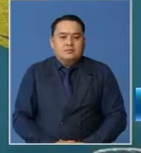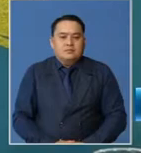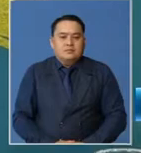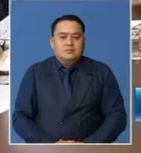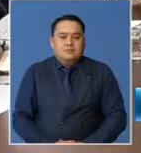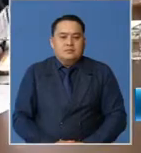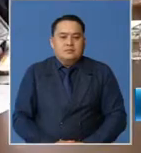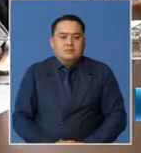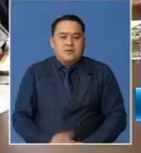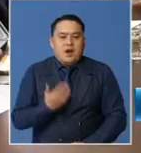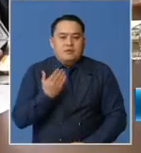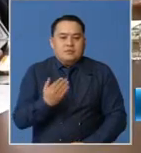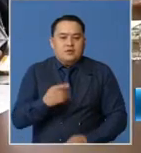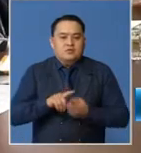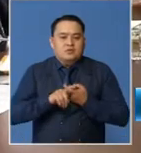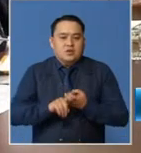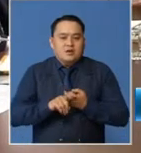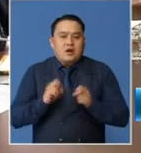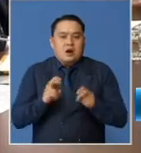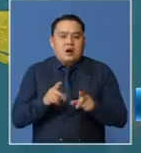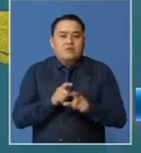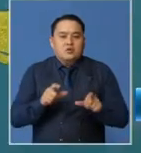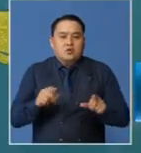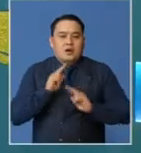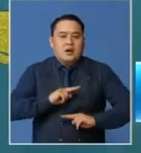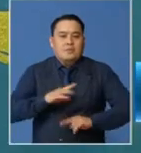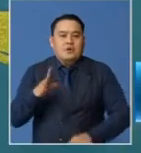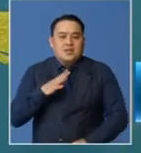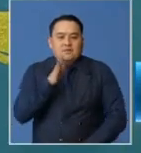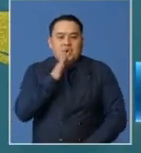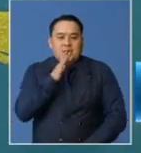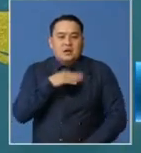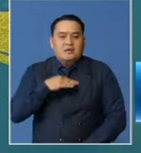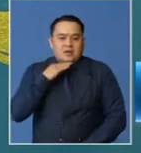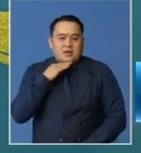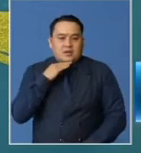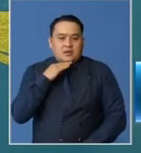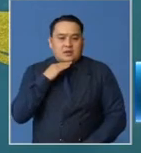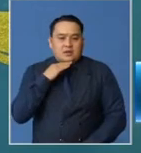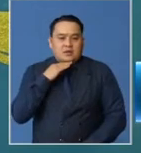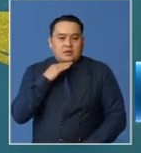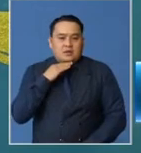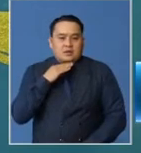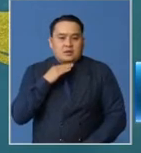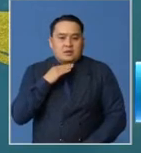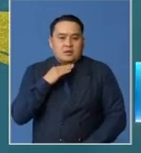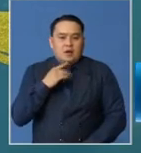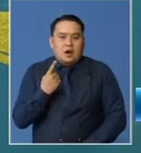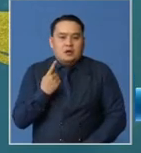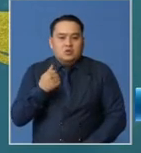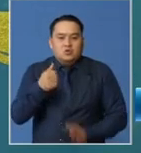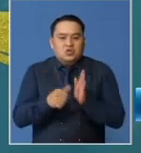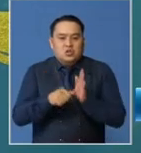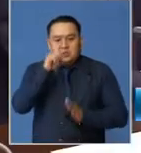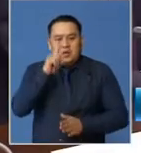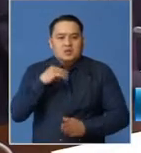От вас все зависит, как вы с людьми работаете. Было время, достаточно. Уже полтора года этой программе,